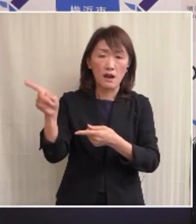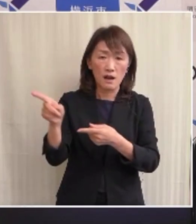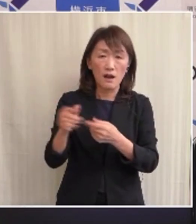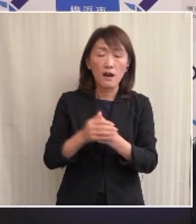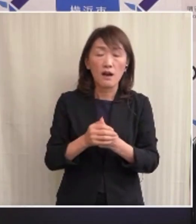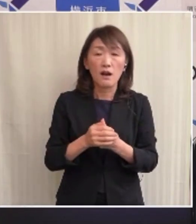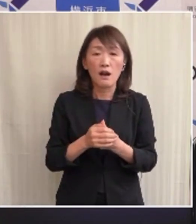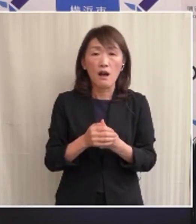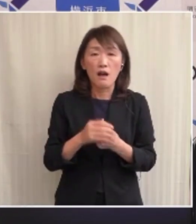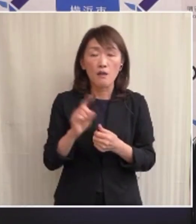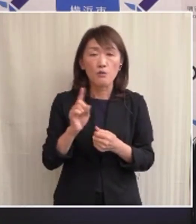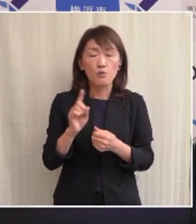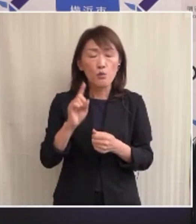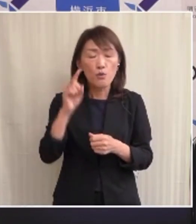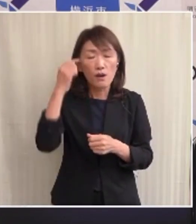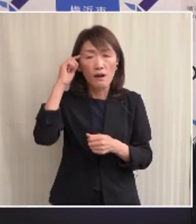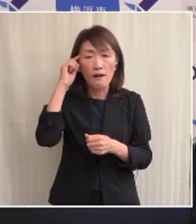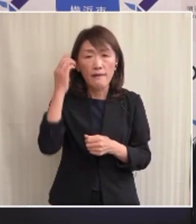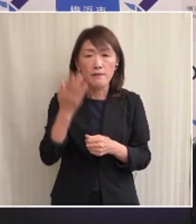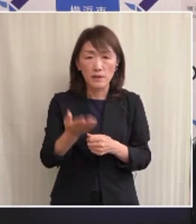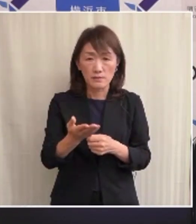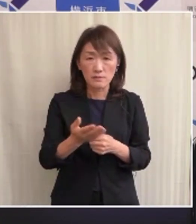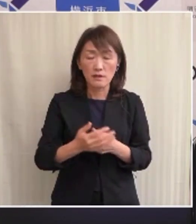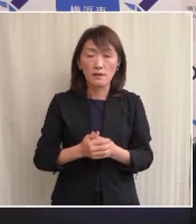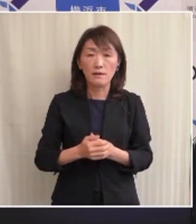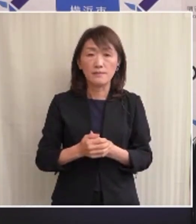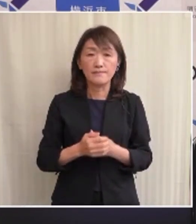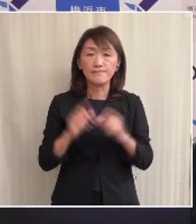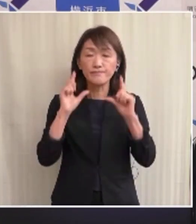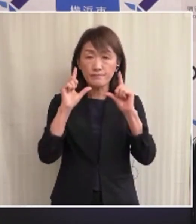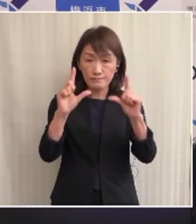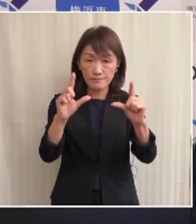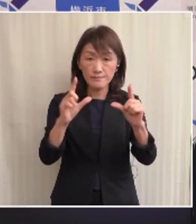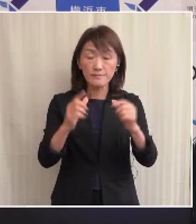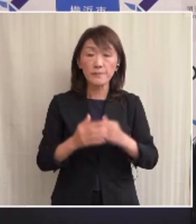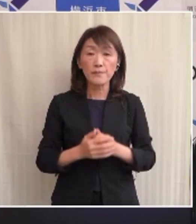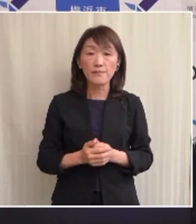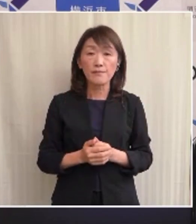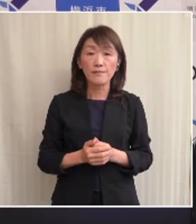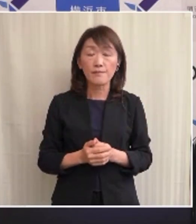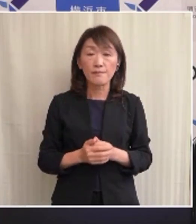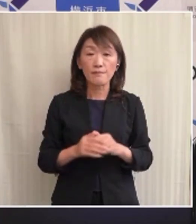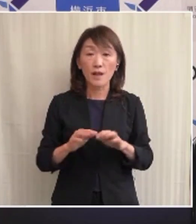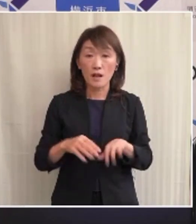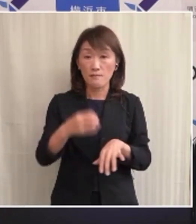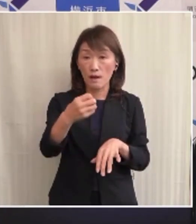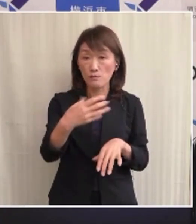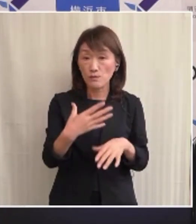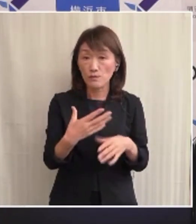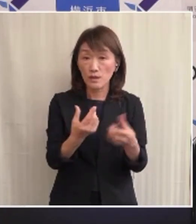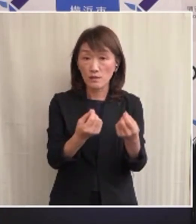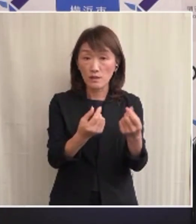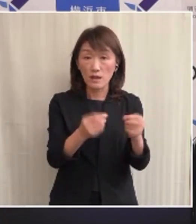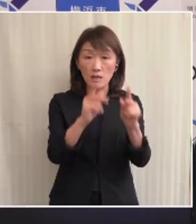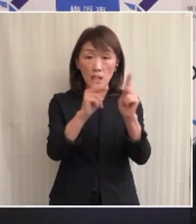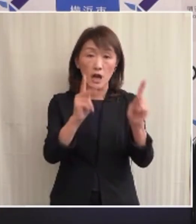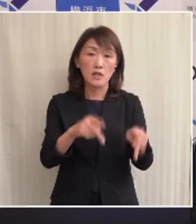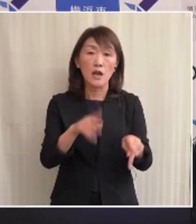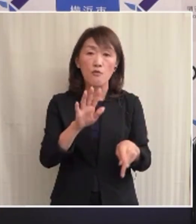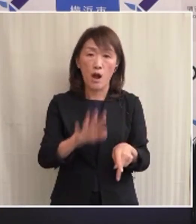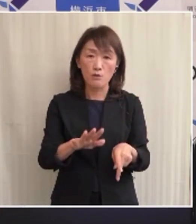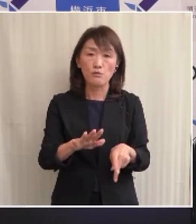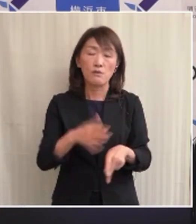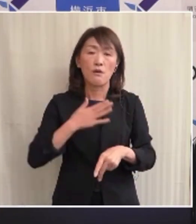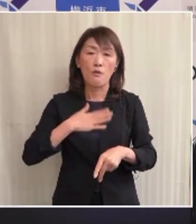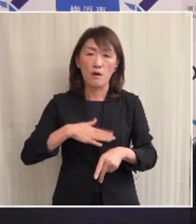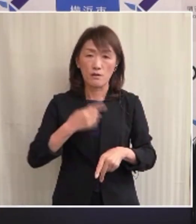どうお感じでいらっしゃるかというのを一言いただければなと。 はい、ご質問ありがとうございます。おっしゃっていただいたような課題があるというふうに受け止め